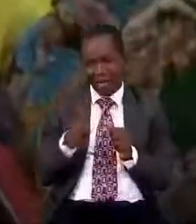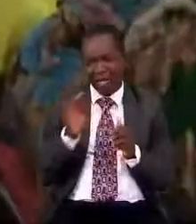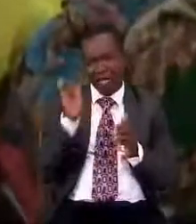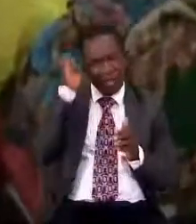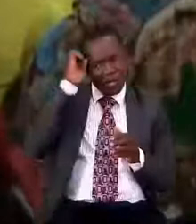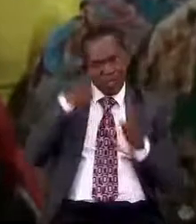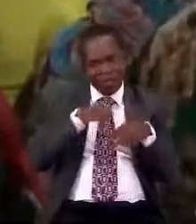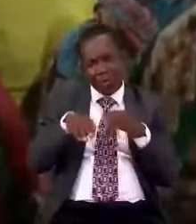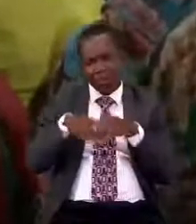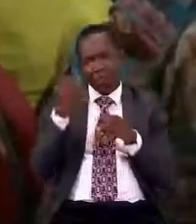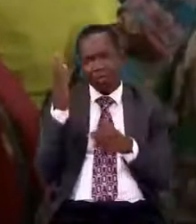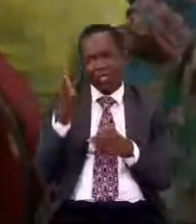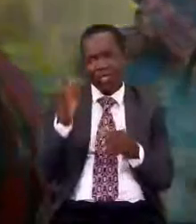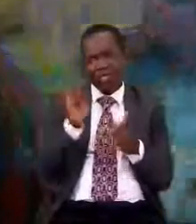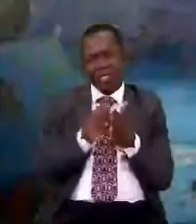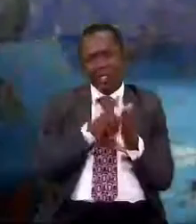miracle.